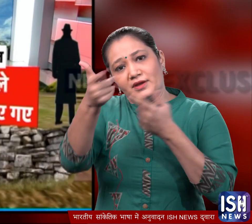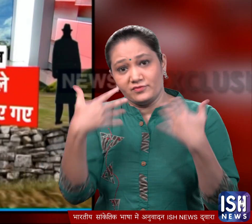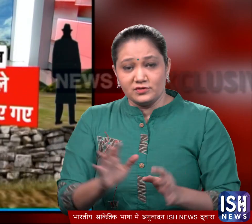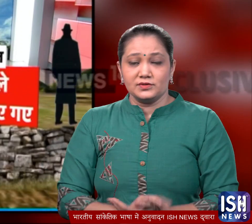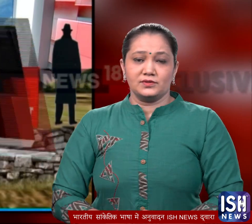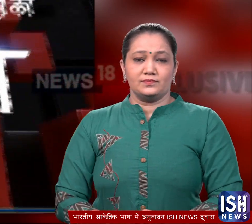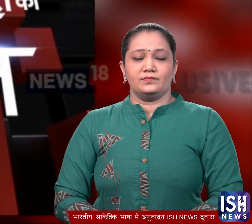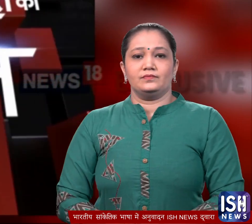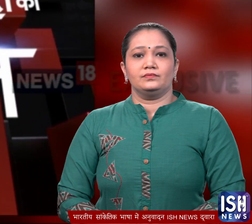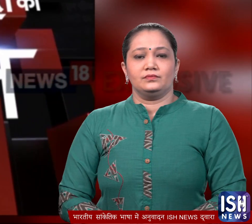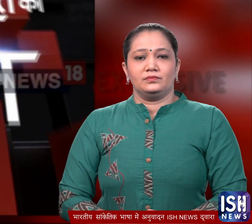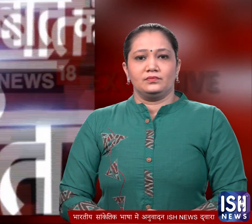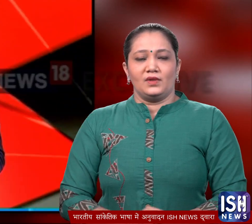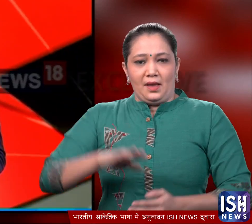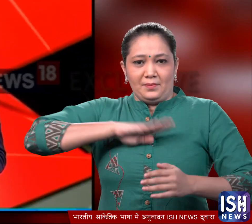चुके हैं।